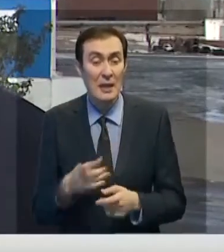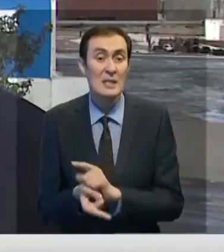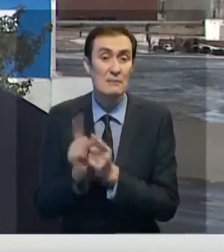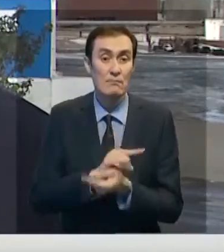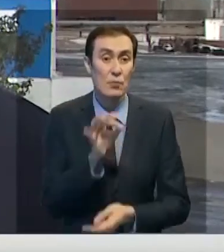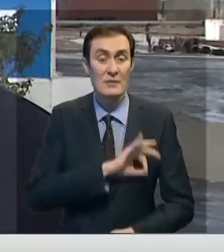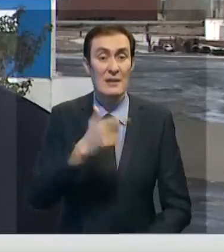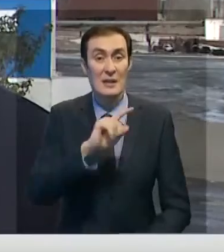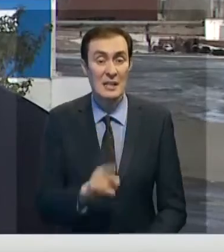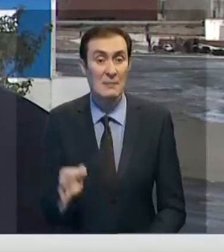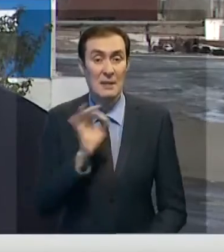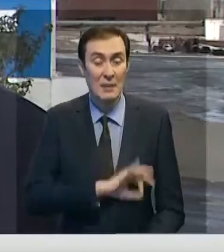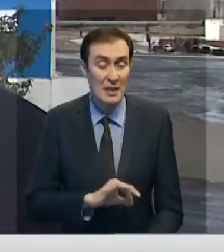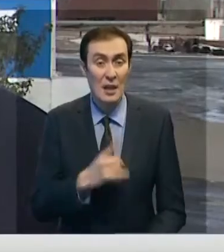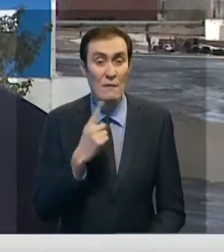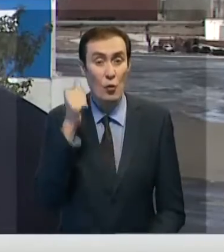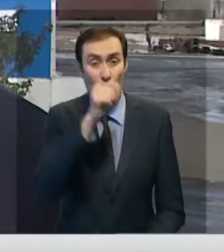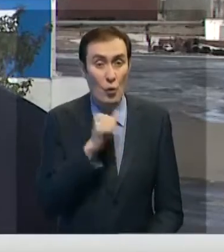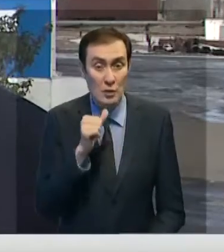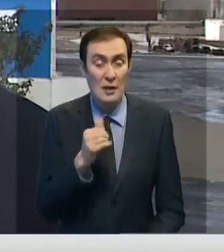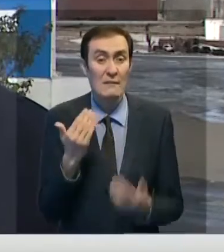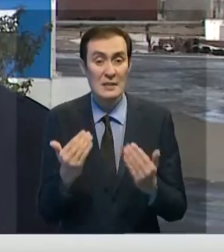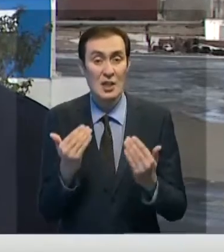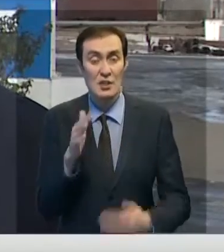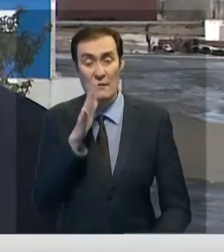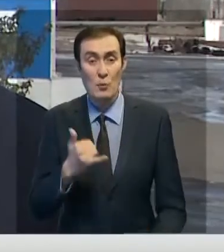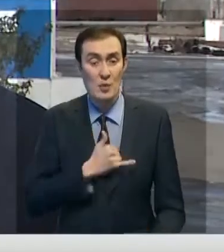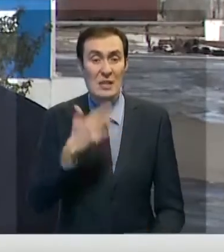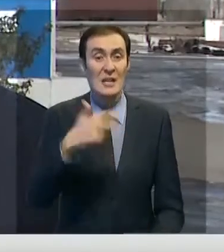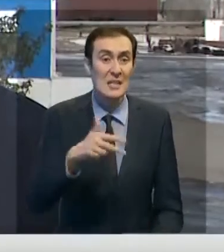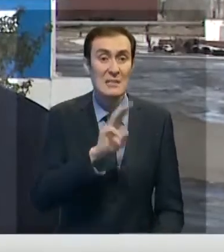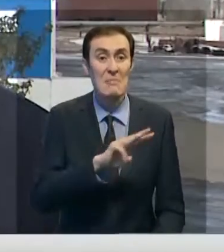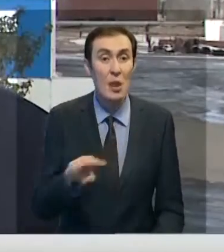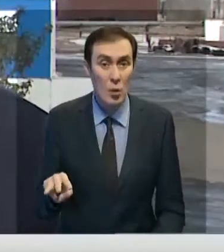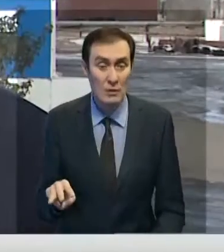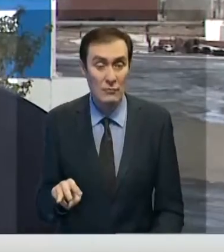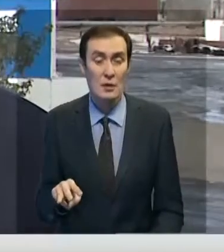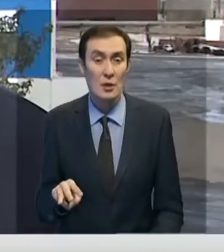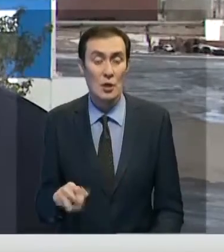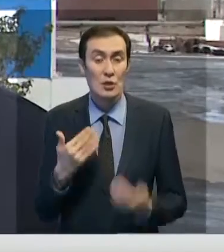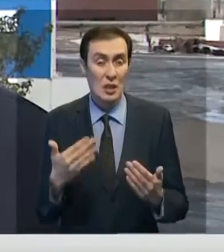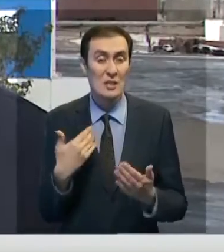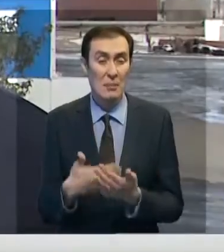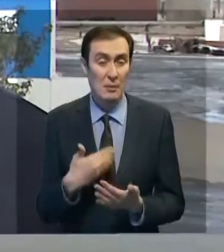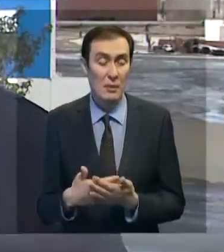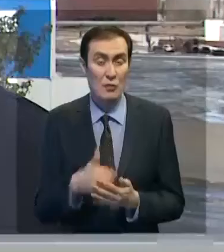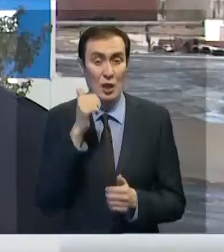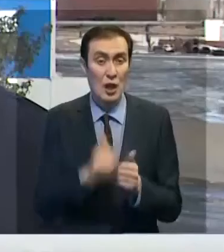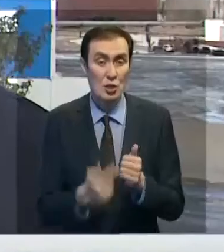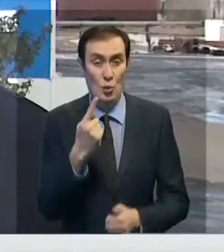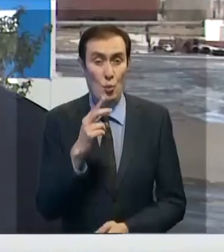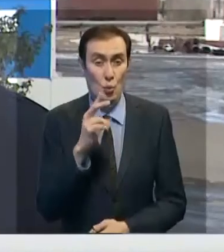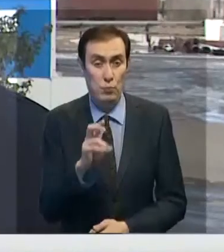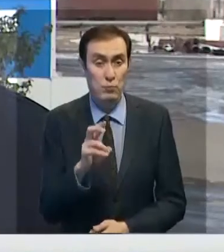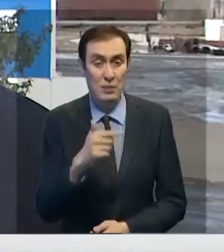газ, потребление, годовое потребление в настоящее время 30 миллионов. Сейчас, допустим, каждый куб